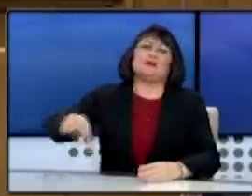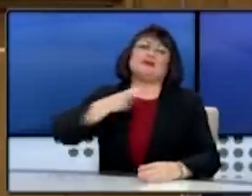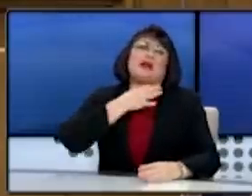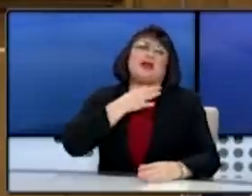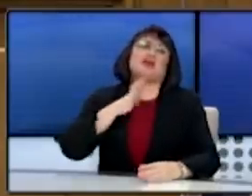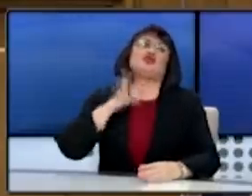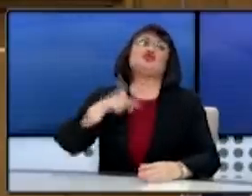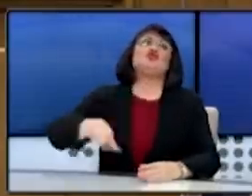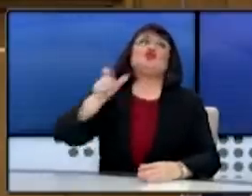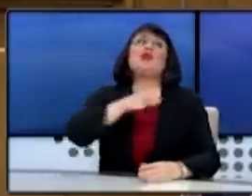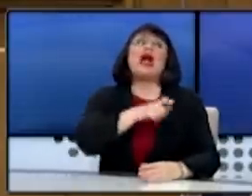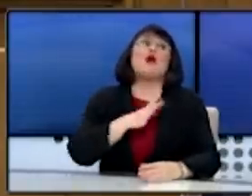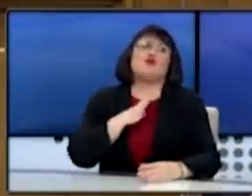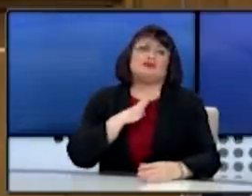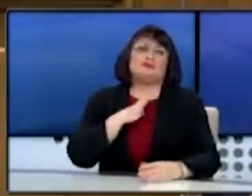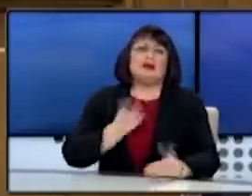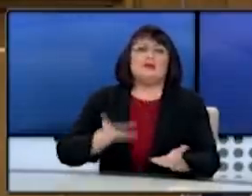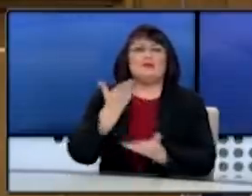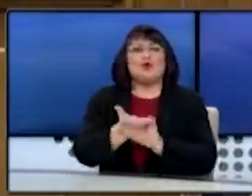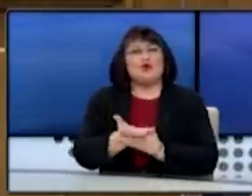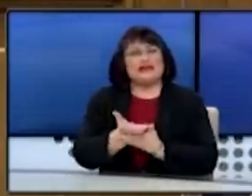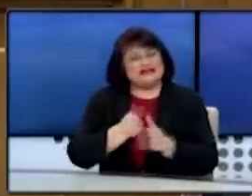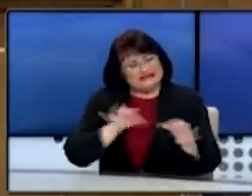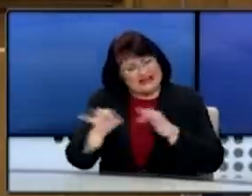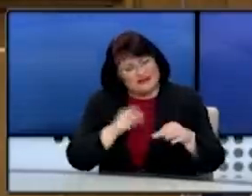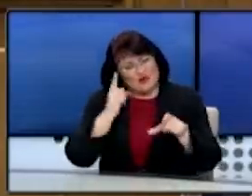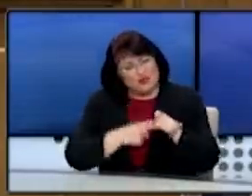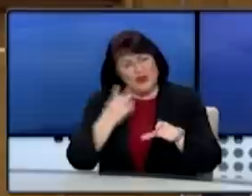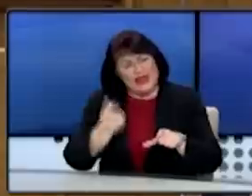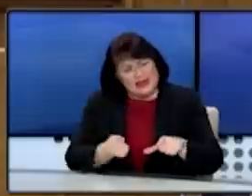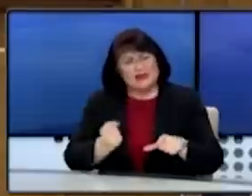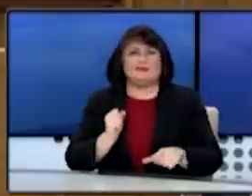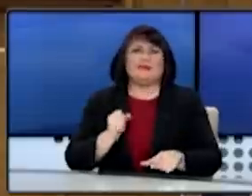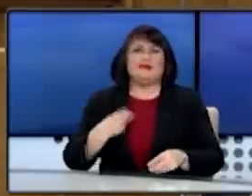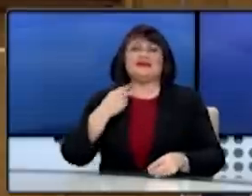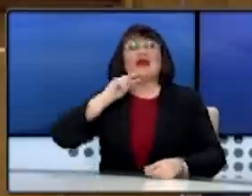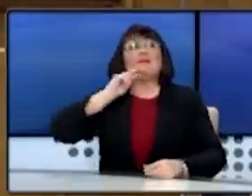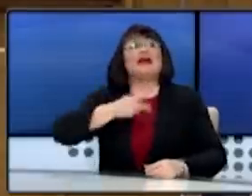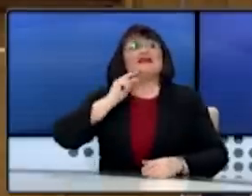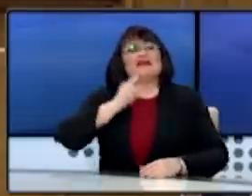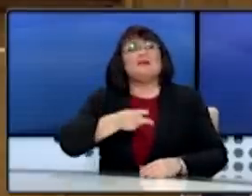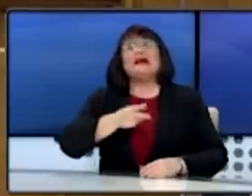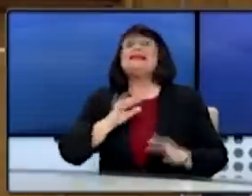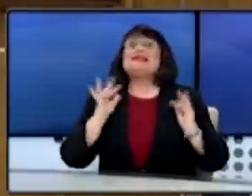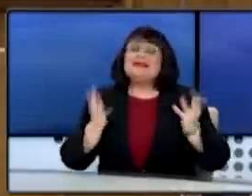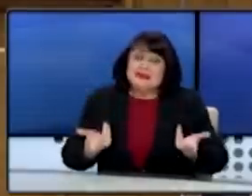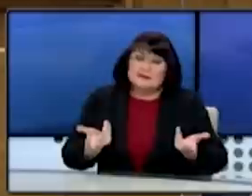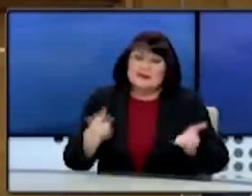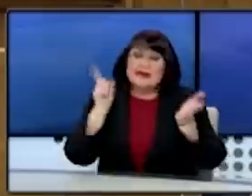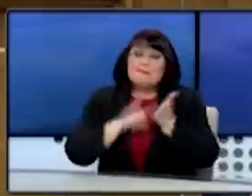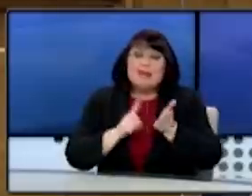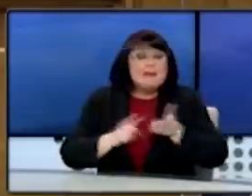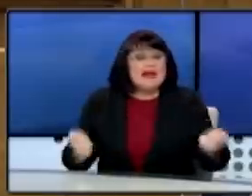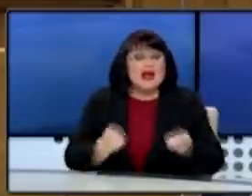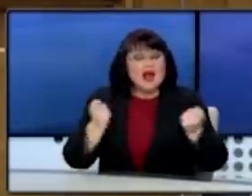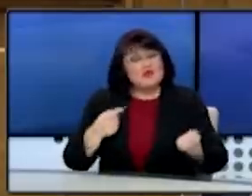ανάγκες. Τέτοια πρόταση σχέδιο έχει το ΚΚΕ, το οποίο δίνει απάντηση κυρίως στο ερώτημα τι πρέπει